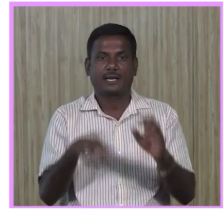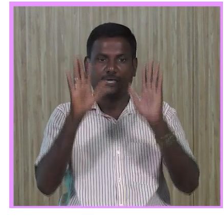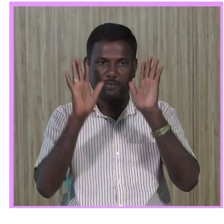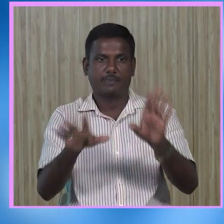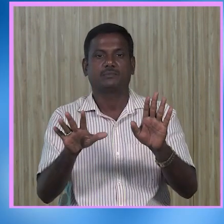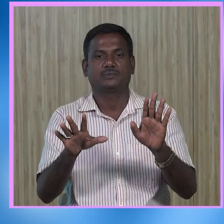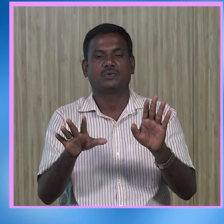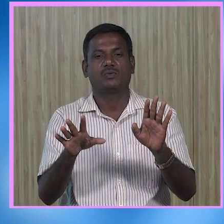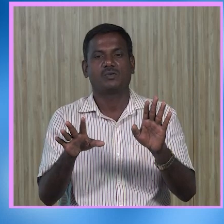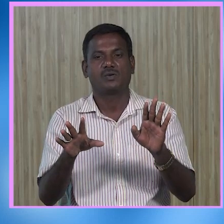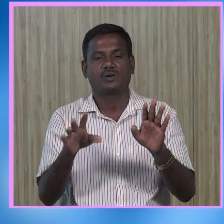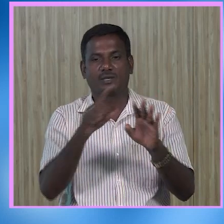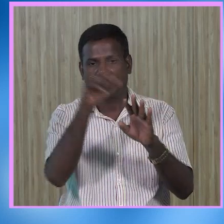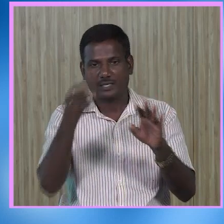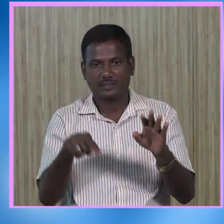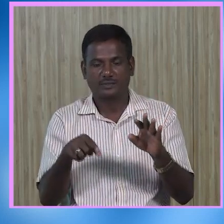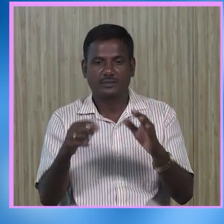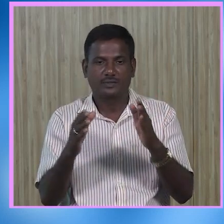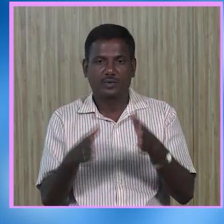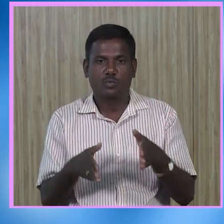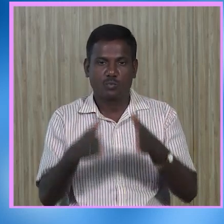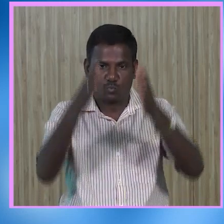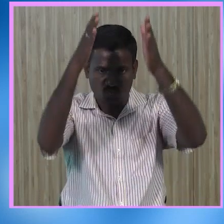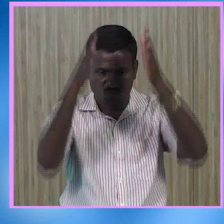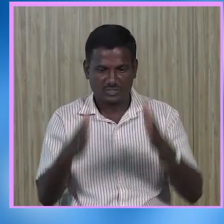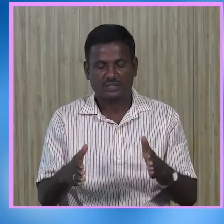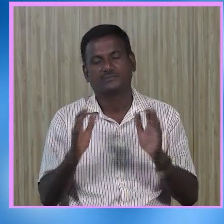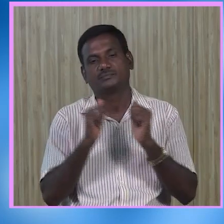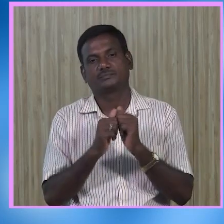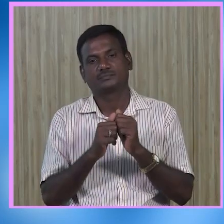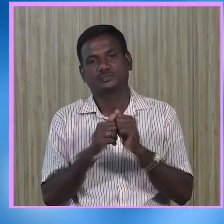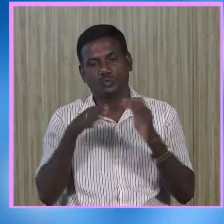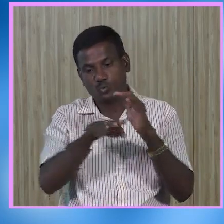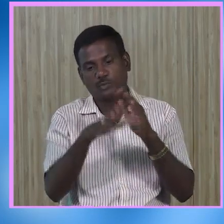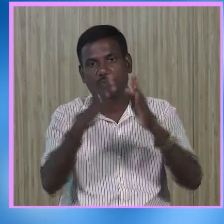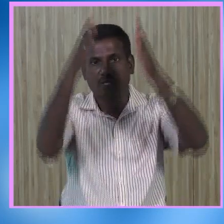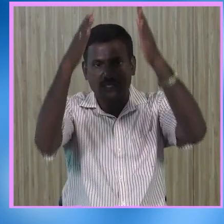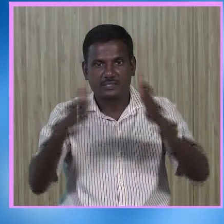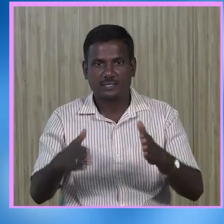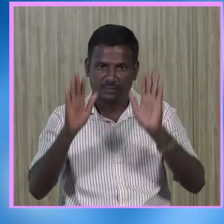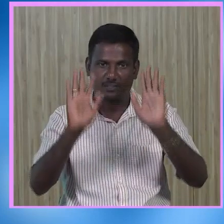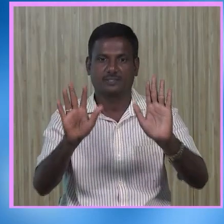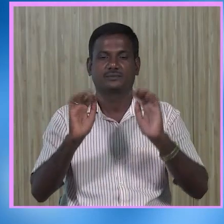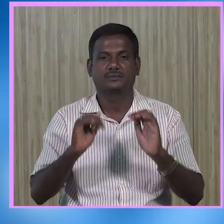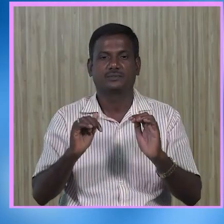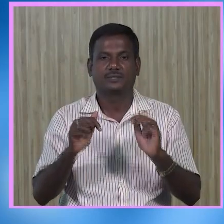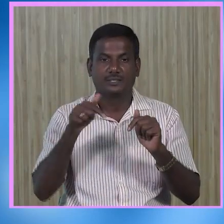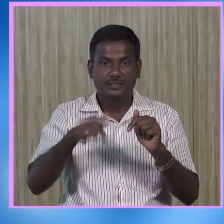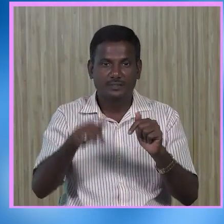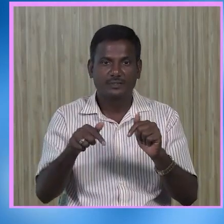அமைப்பு. இந்த கட்டமைப்பு ராக்கெட்டை உள்ளடக்கிய சட்டம், ராக்கெட்டை உள்ளடக்கிய ஒரு சட்டம்.